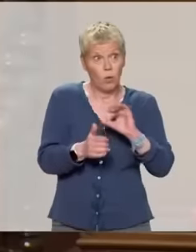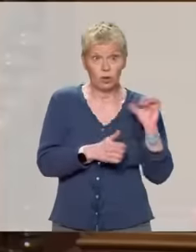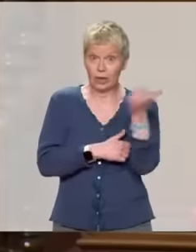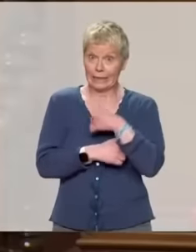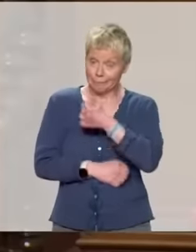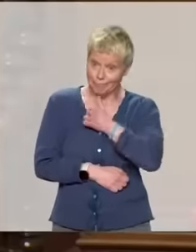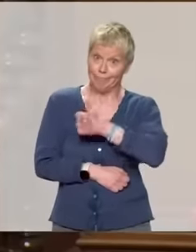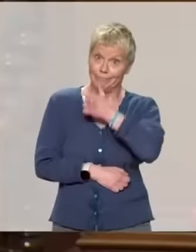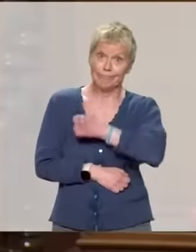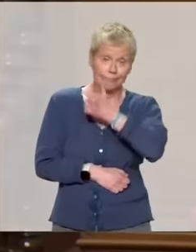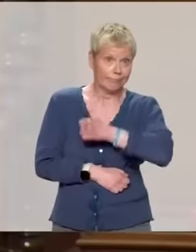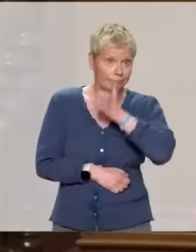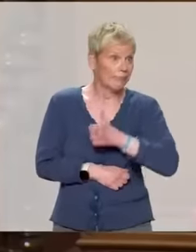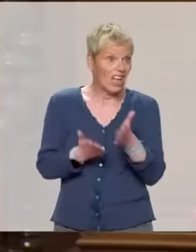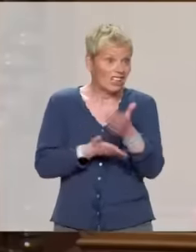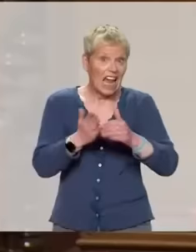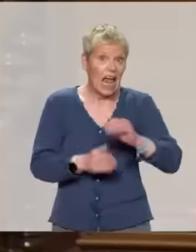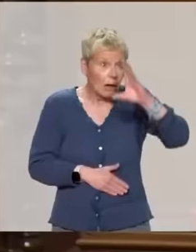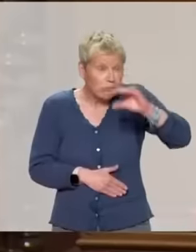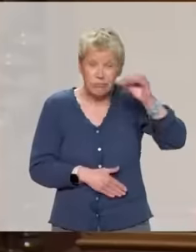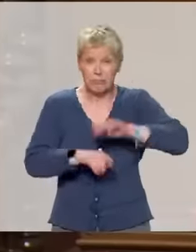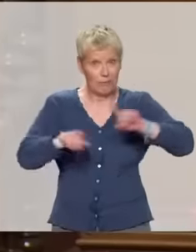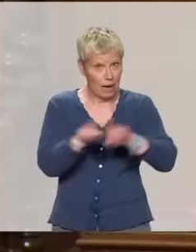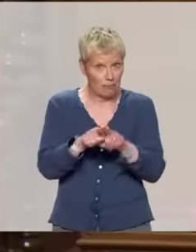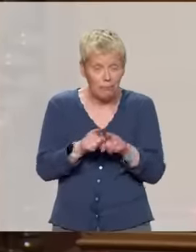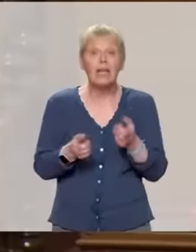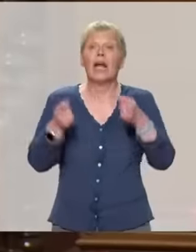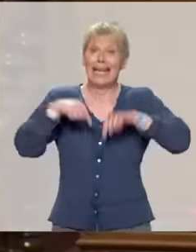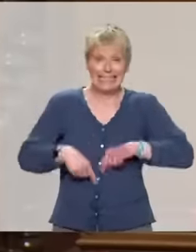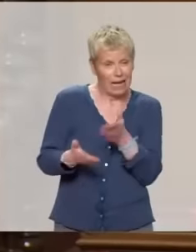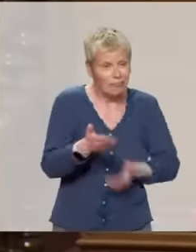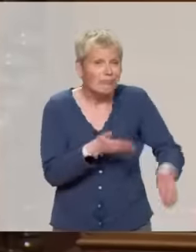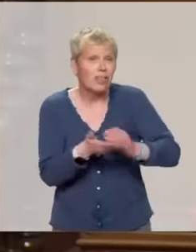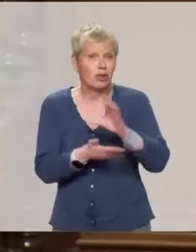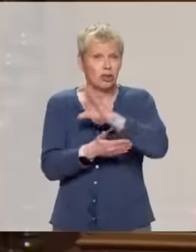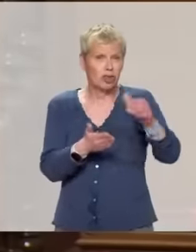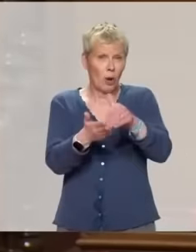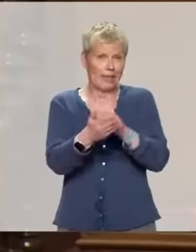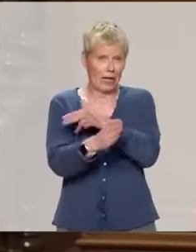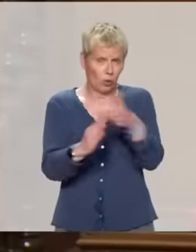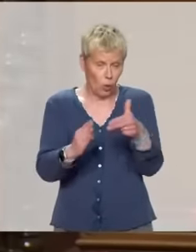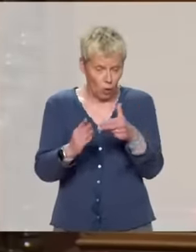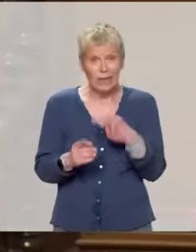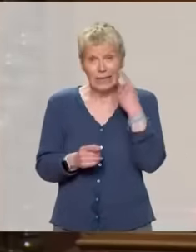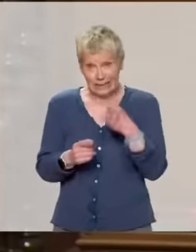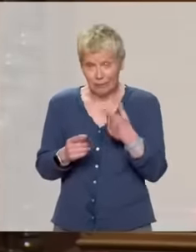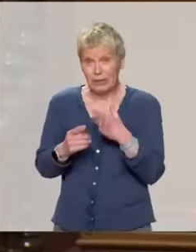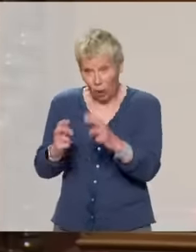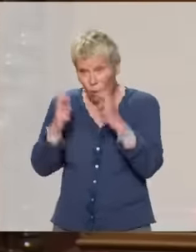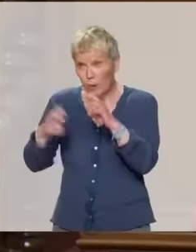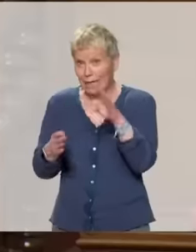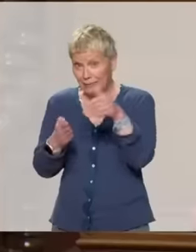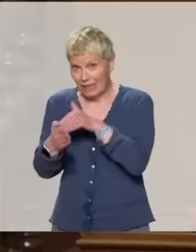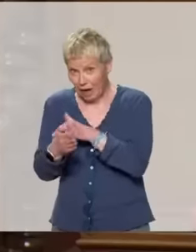même manière, quel que soit son revenu, qui rapporte plus de 100 milliards d'euros à l'État, en augmentation de 4 milliards, quand la suppression